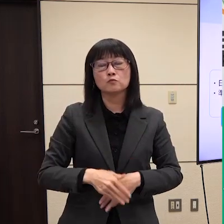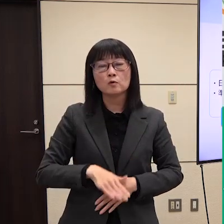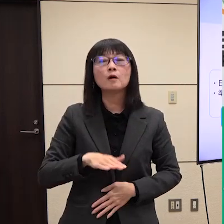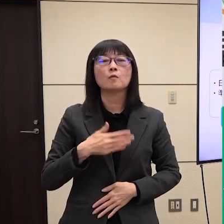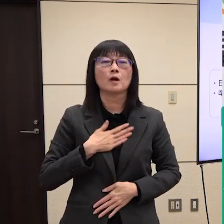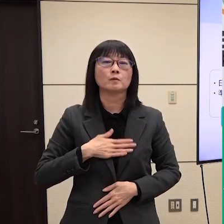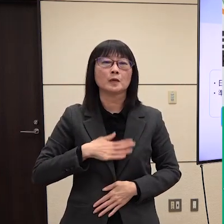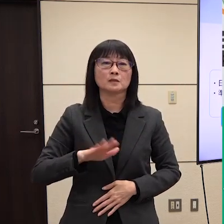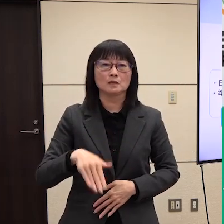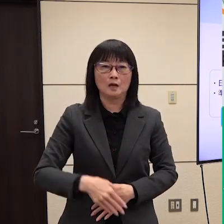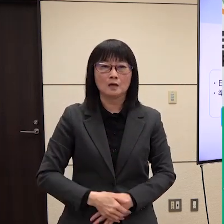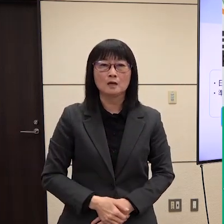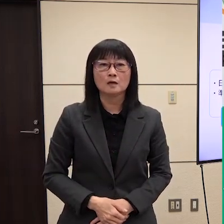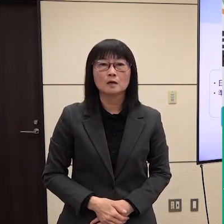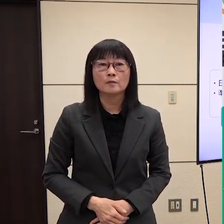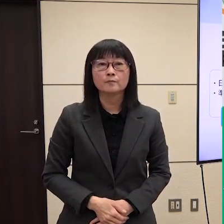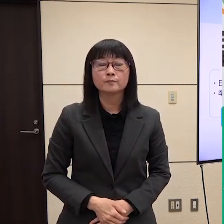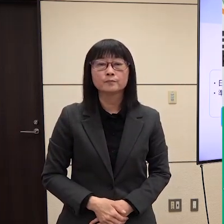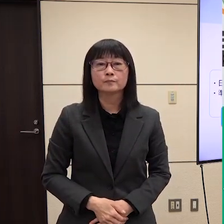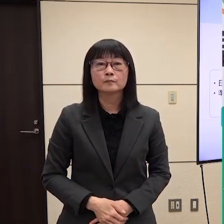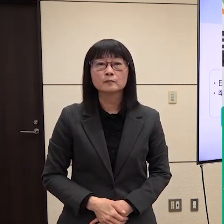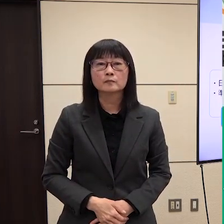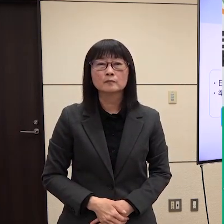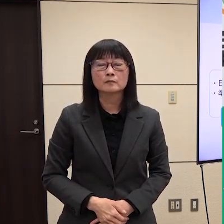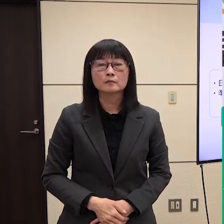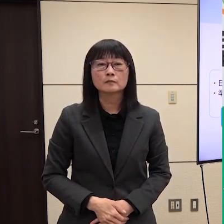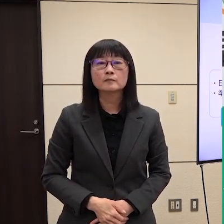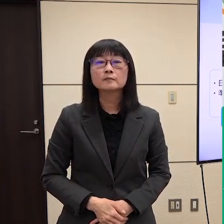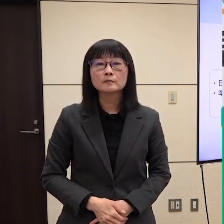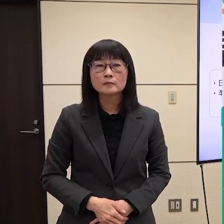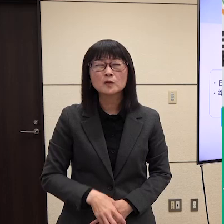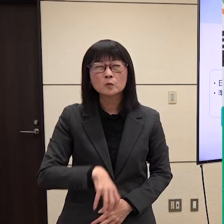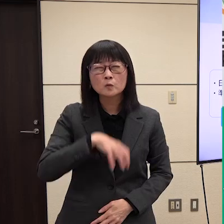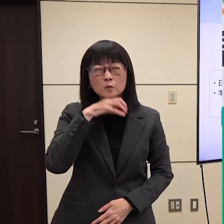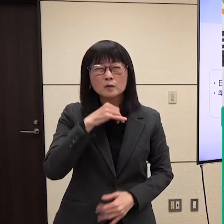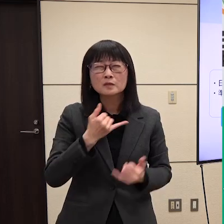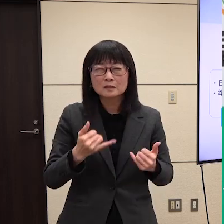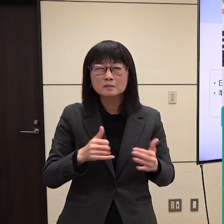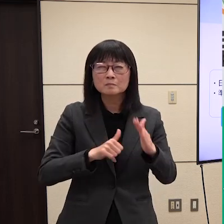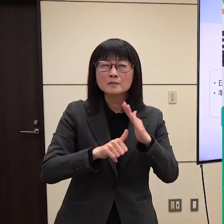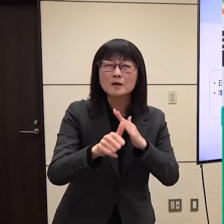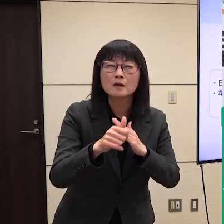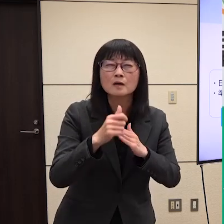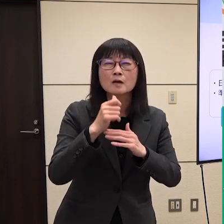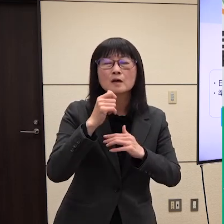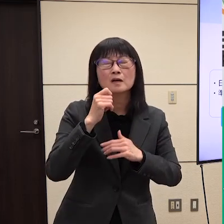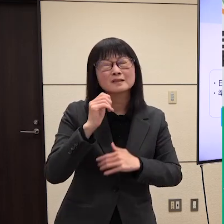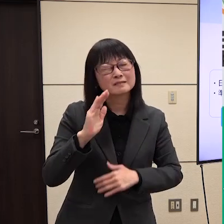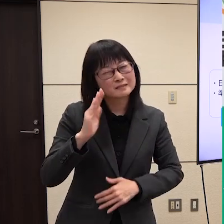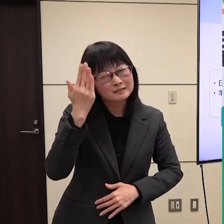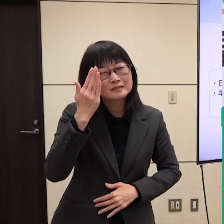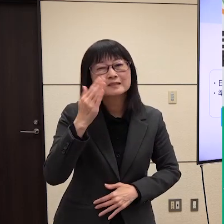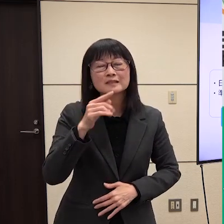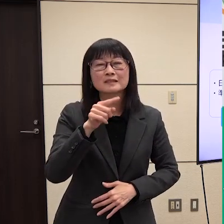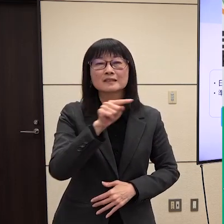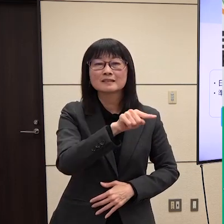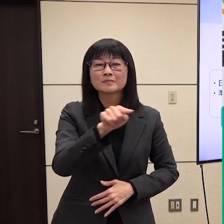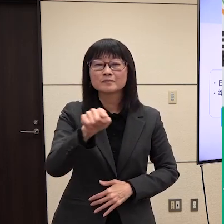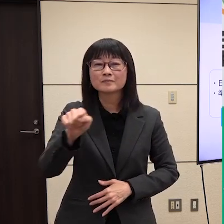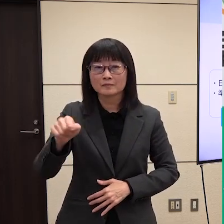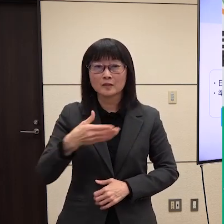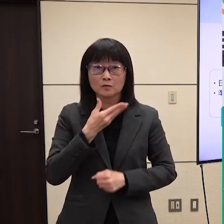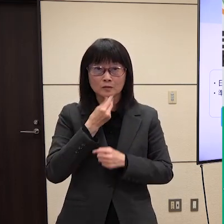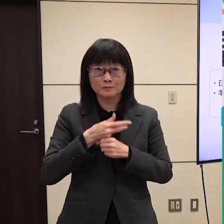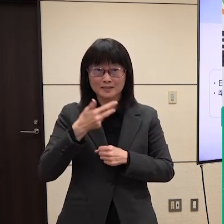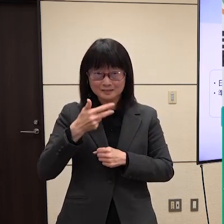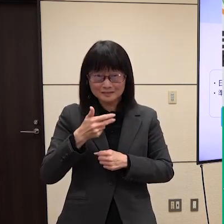今回ですね、なかなか外出が困難な方には市が回って歩い